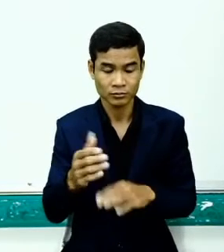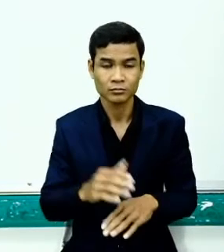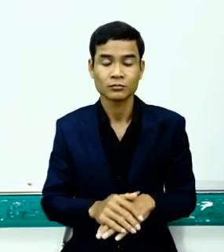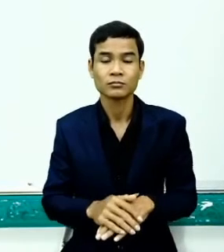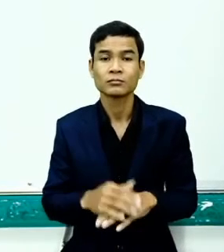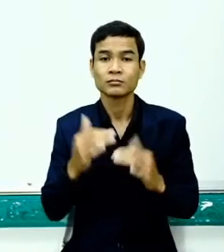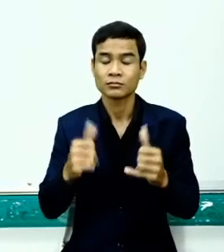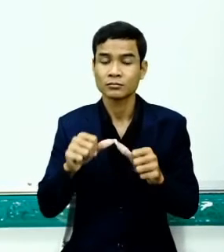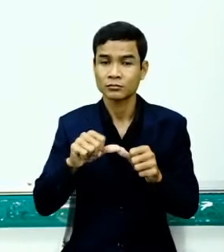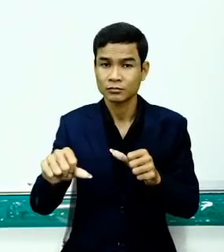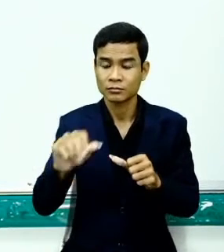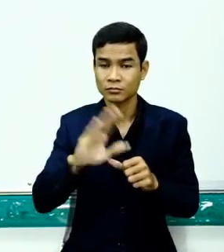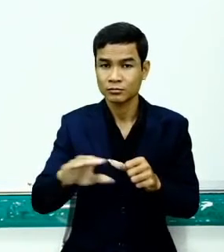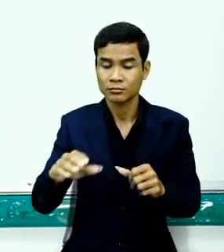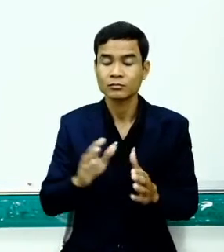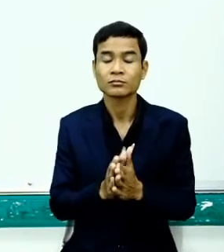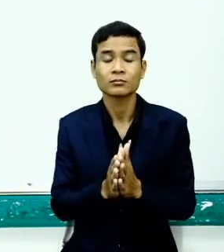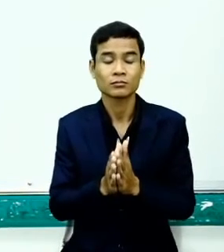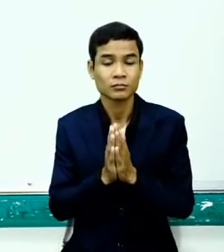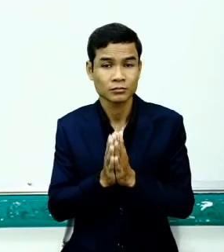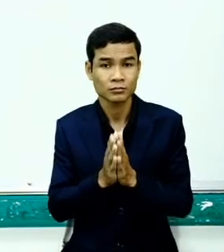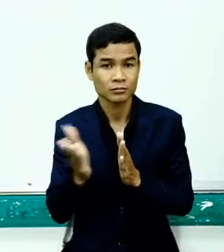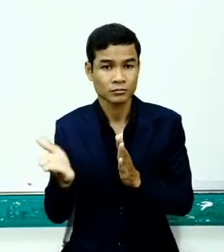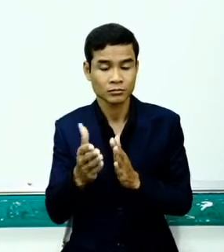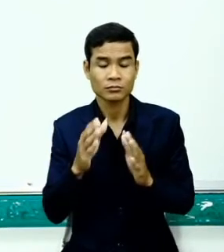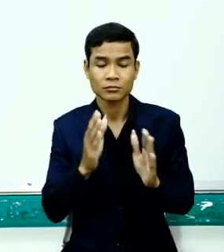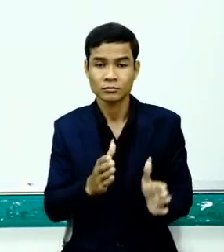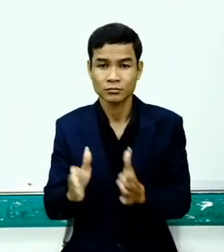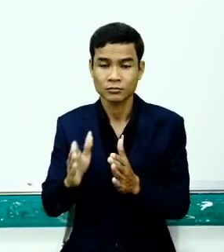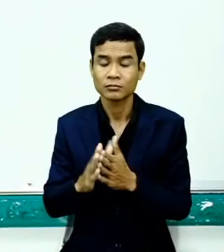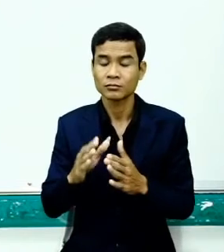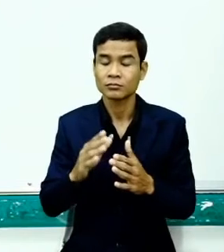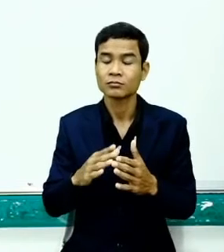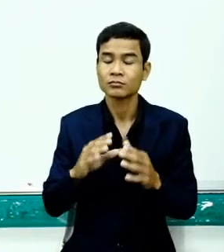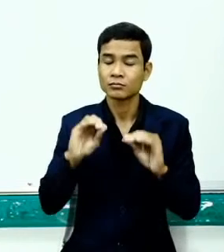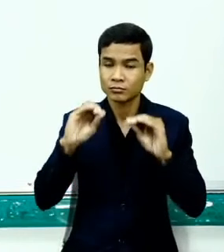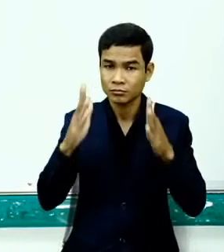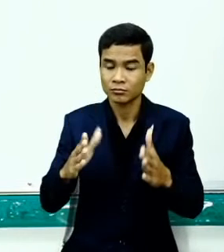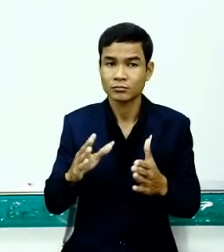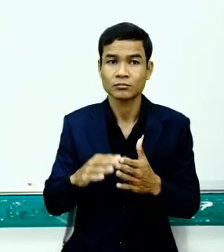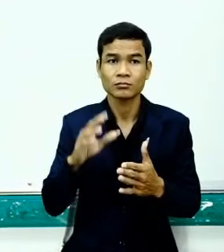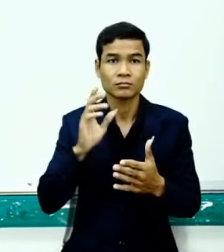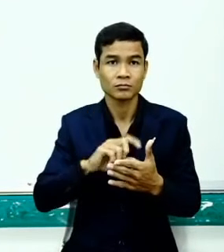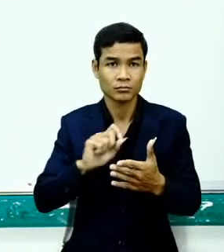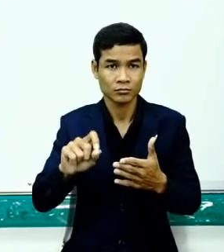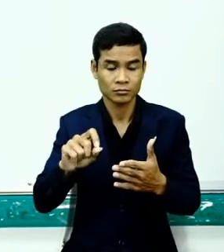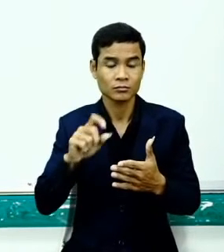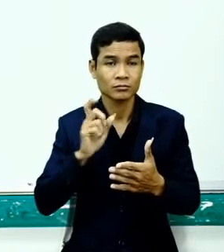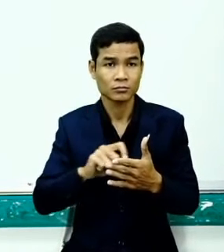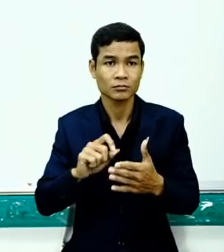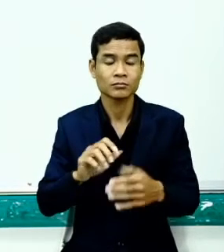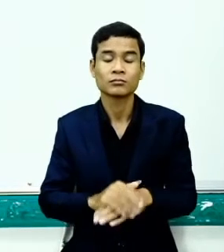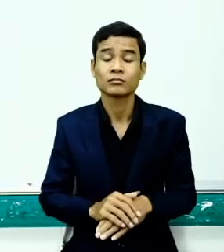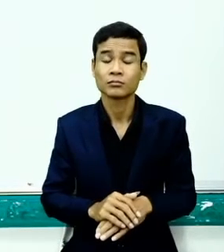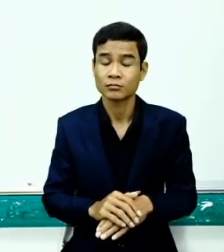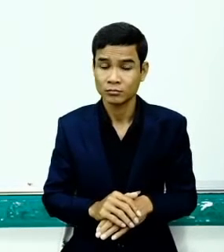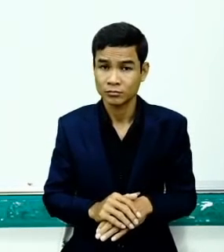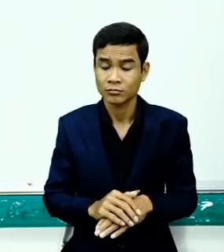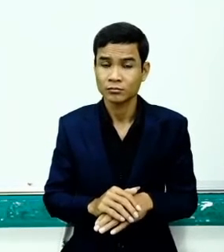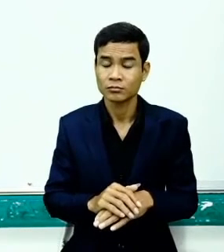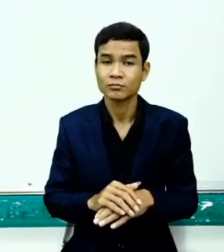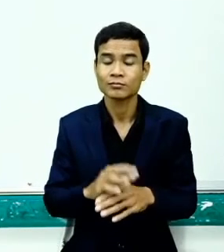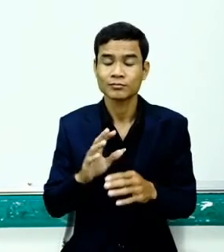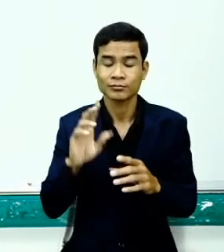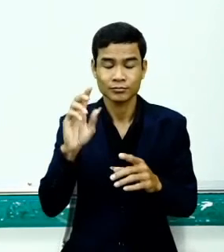កូនតាបន្តបន្ទាប់នេះចូលកូនកូនទាំងអស់គ្នាត្រៀមខ្លួនបន្ទាប់អ្នកគ្រូនឹងនាំកូនកូនទាំងអស់គ្នាទៅចូលរួមចាបំពេ